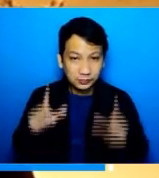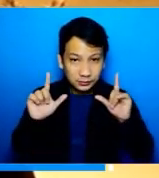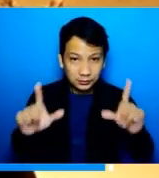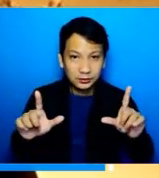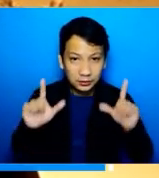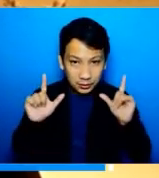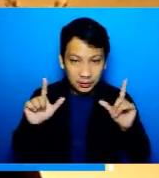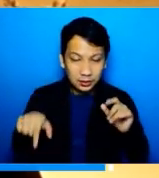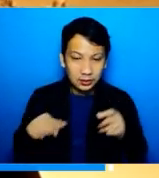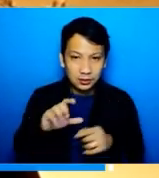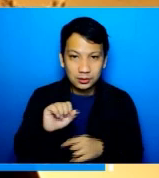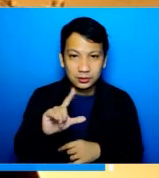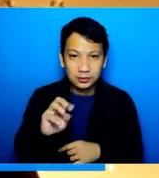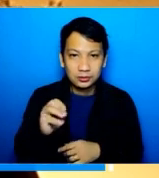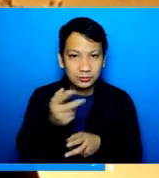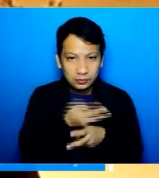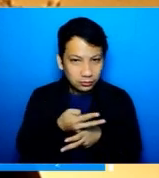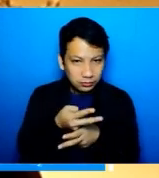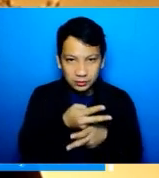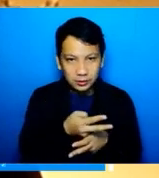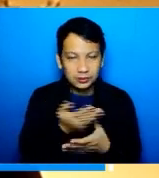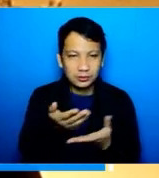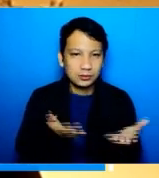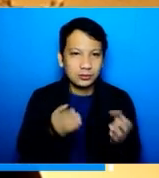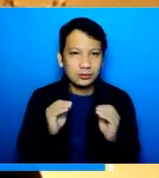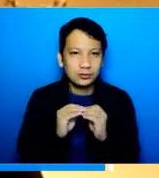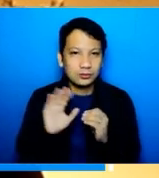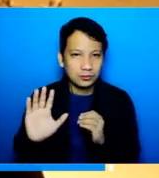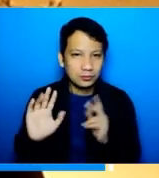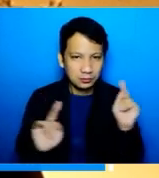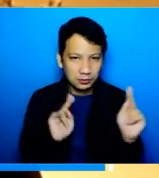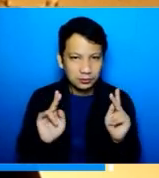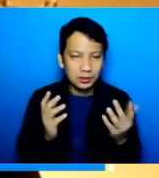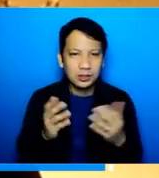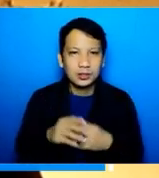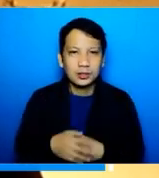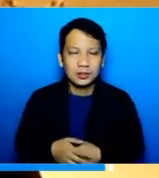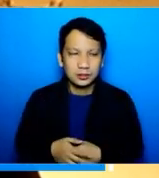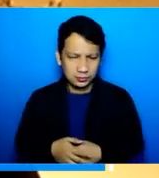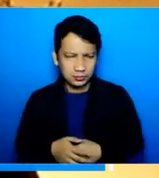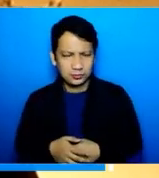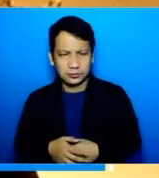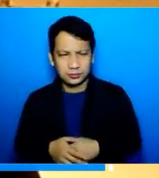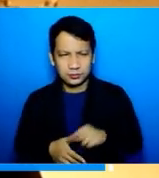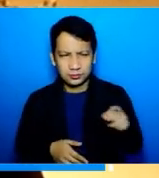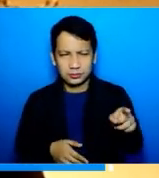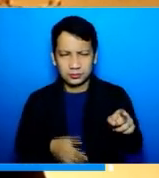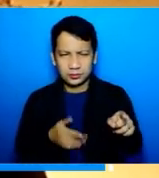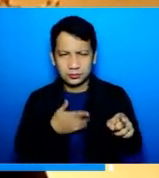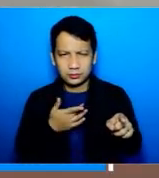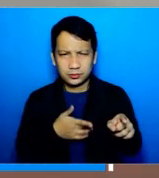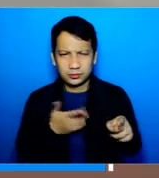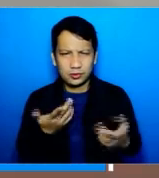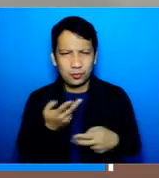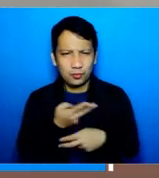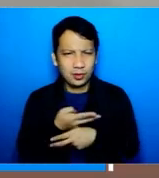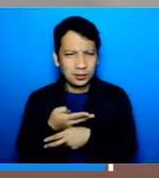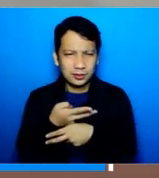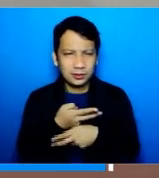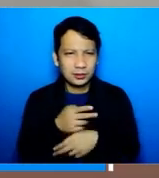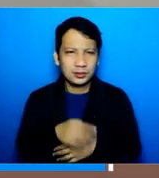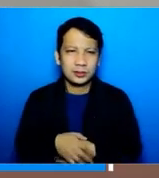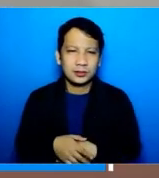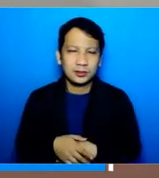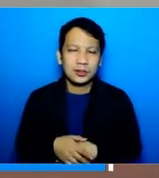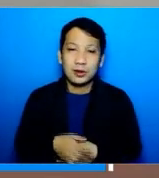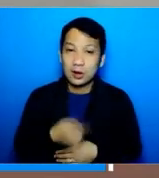parang we care for something ganyan, we care for the people, parang ganun. Sabi ko parang hindi ko naman naramdaman yung care. Ayon